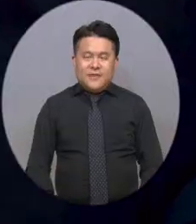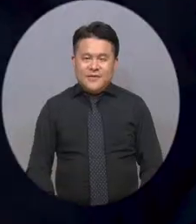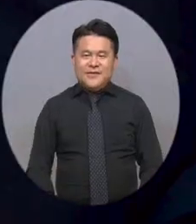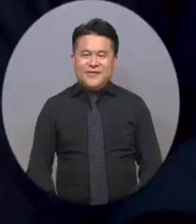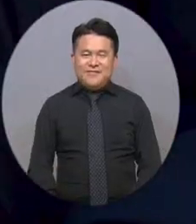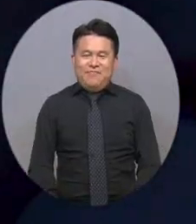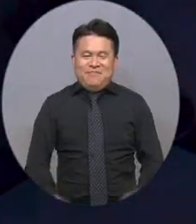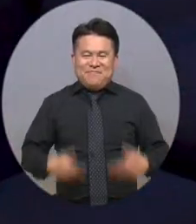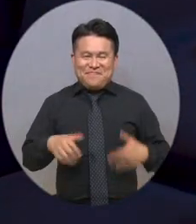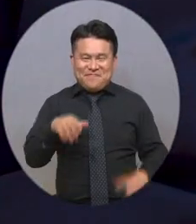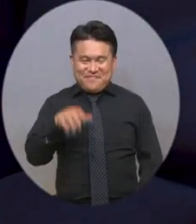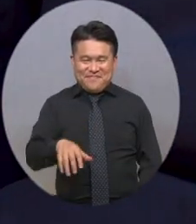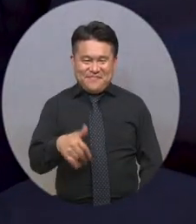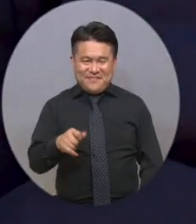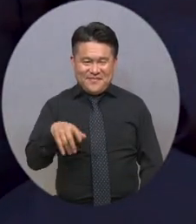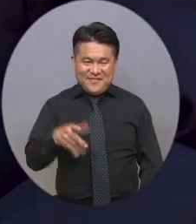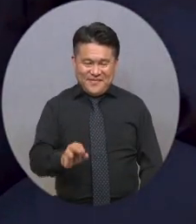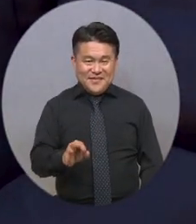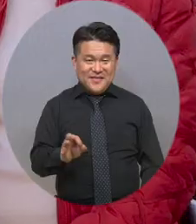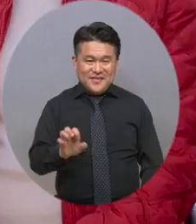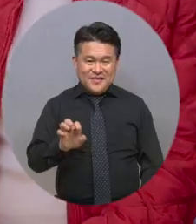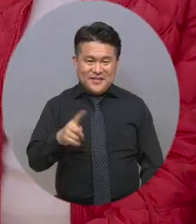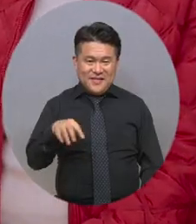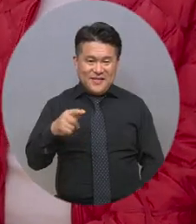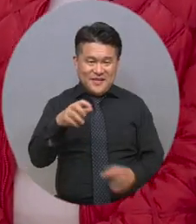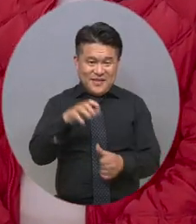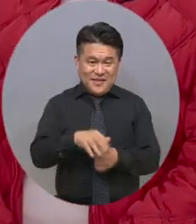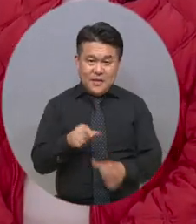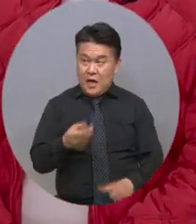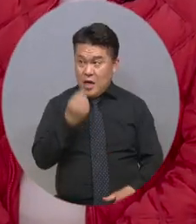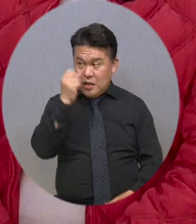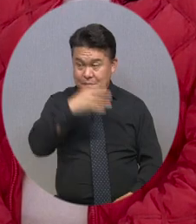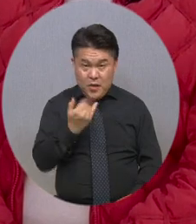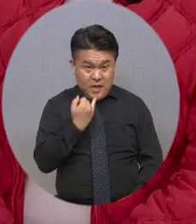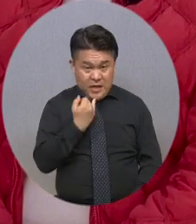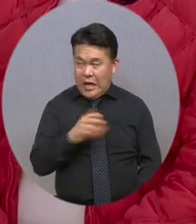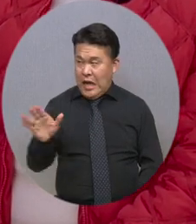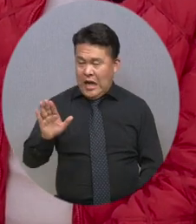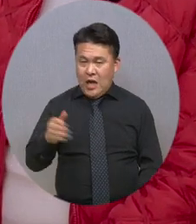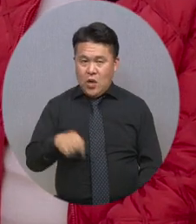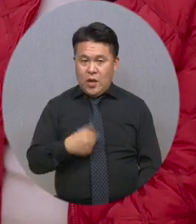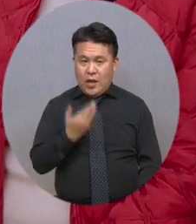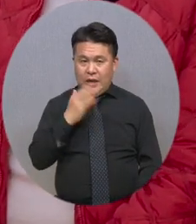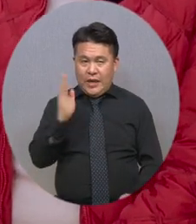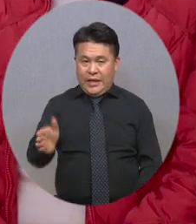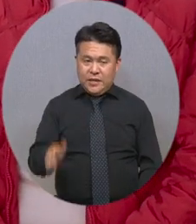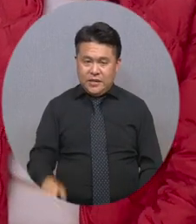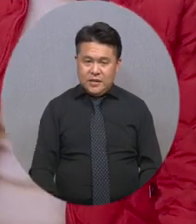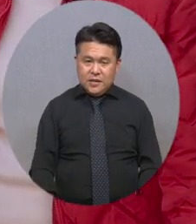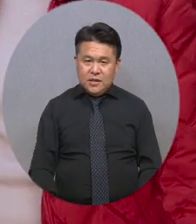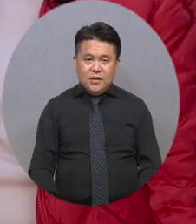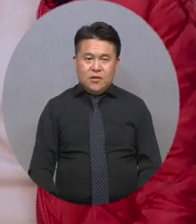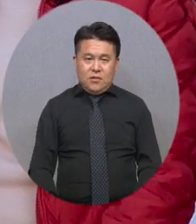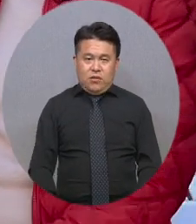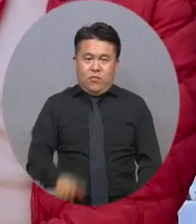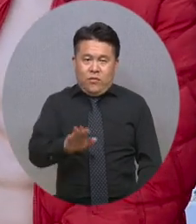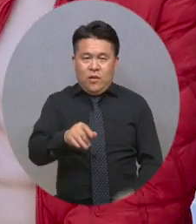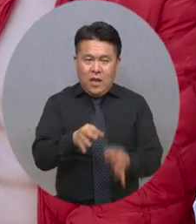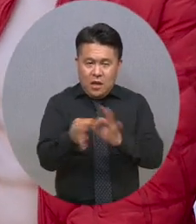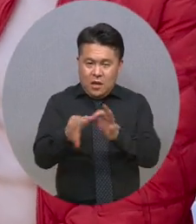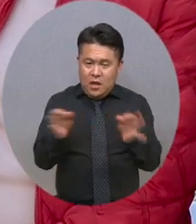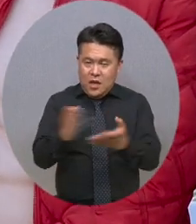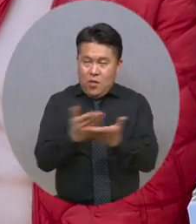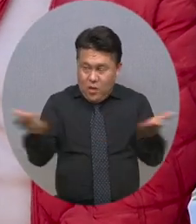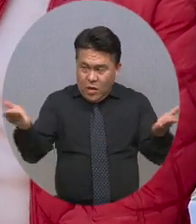있습니다. 남도 장흥하면 표고버섯 이거 먹으면 돼요? 네. 아니 혼자 드시면 안 되고 그럼요. 사이좋게 찢어가지고